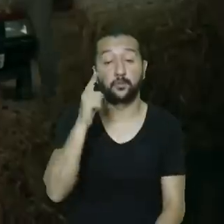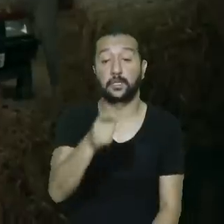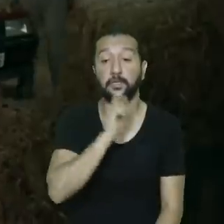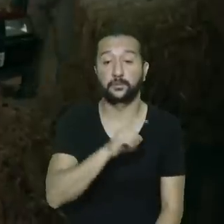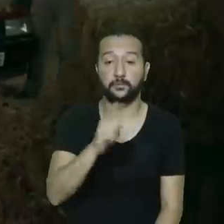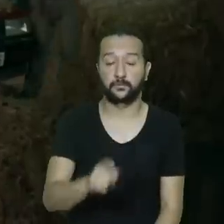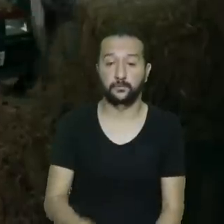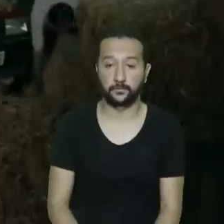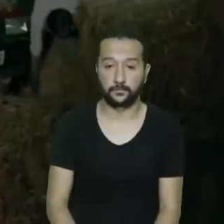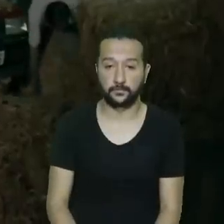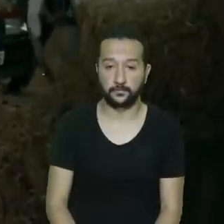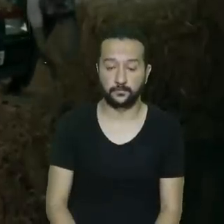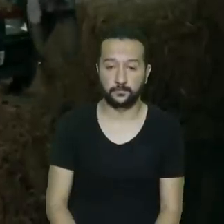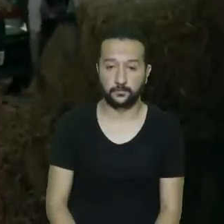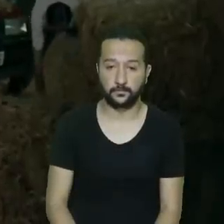yani.